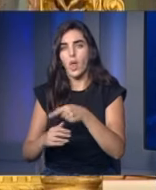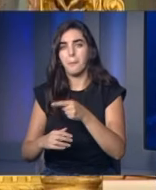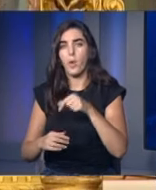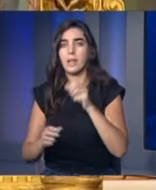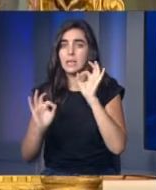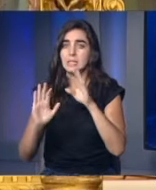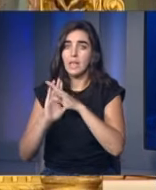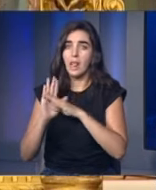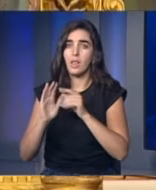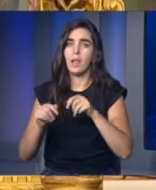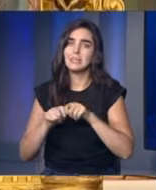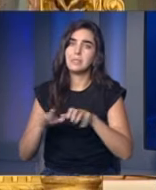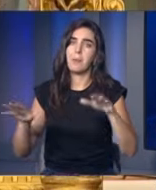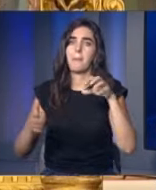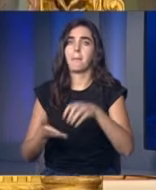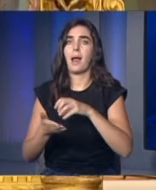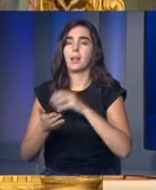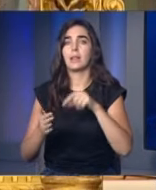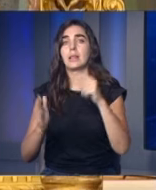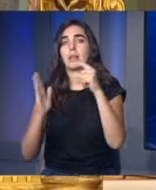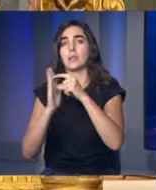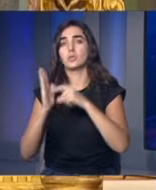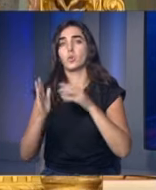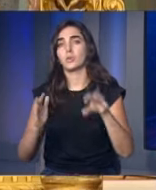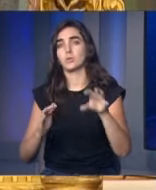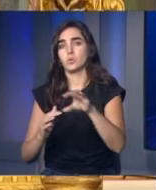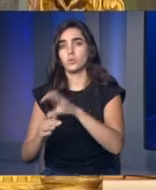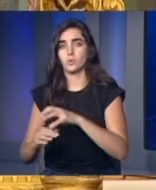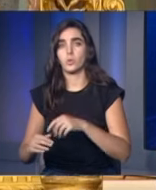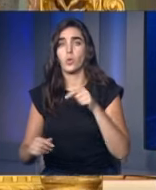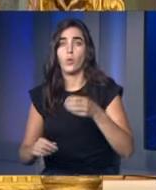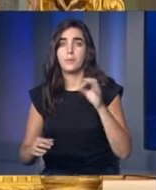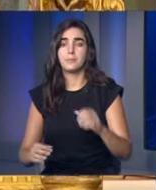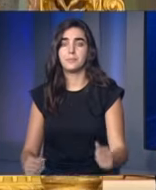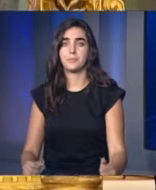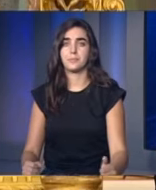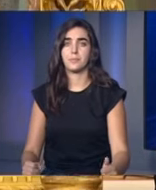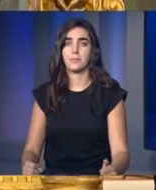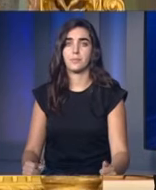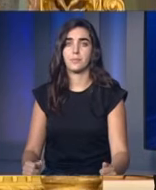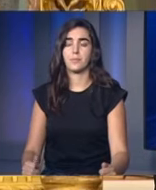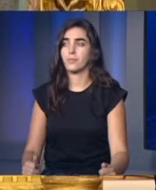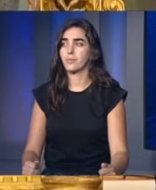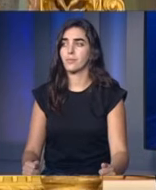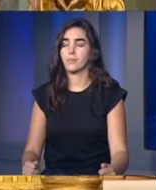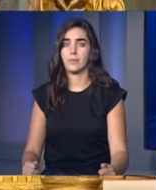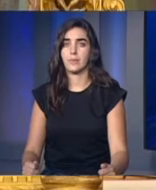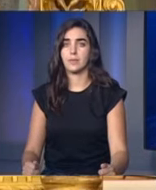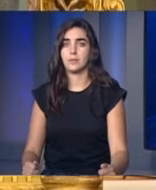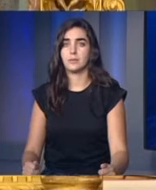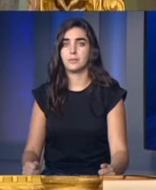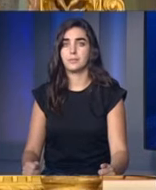القلوب الدامية ويريح النفوس المعذبة. كم